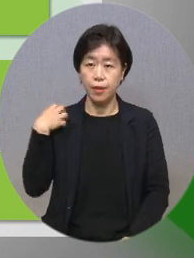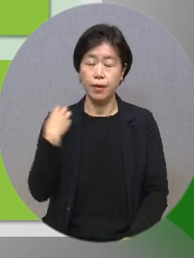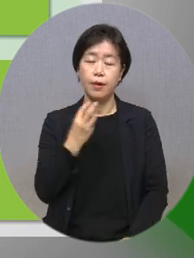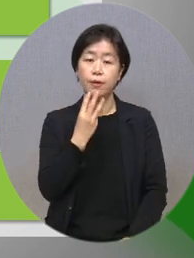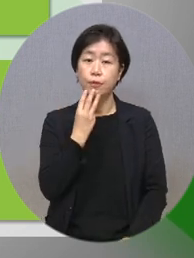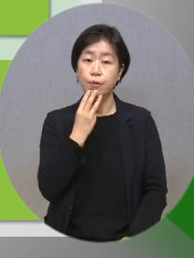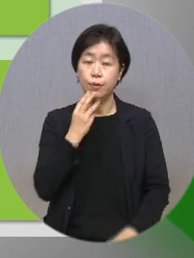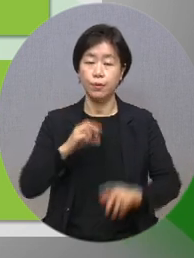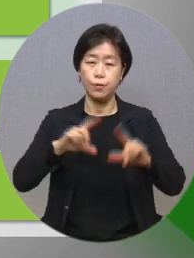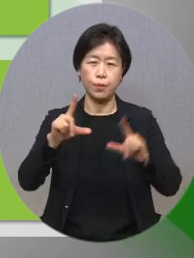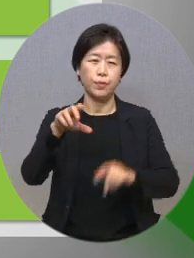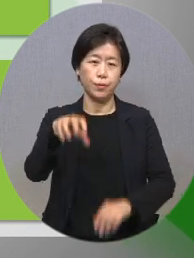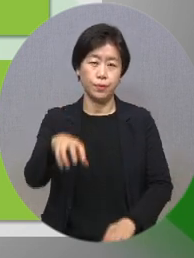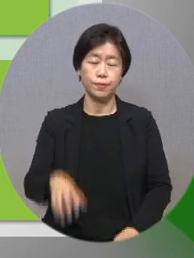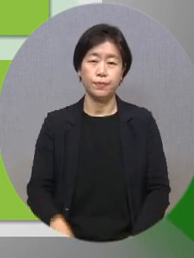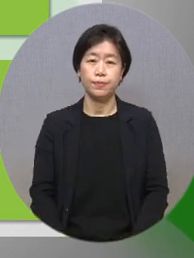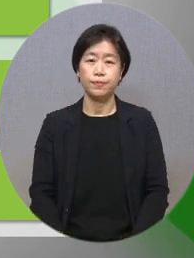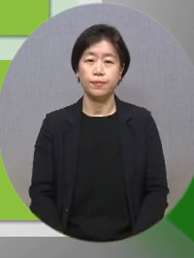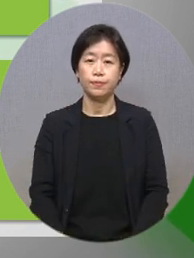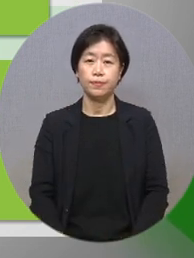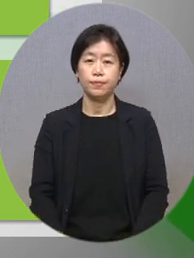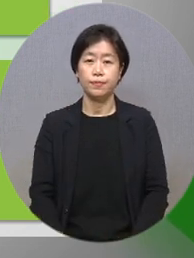서울동부지사입니다.